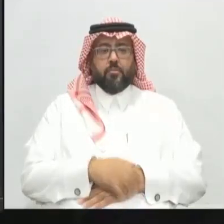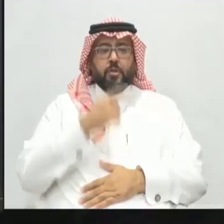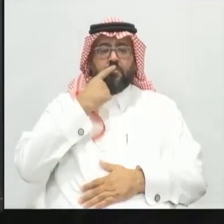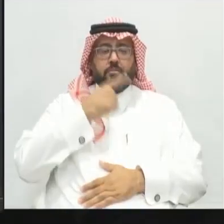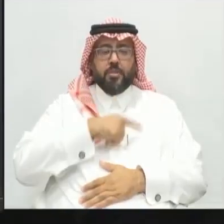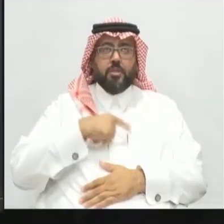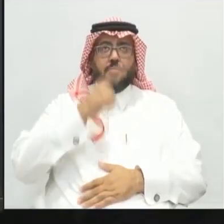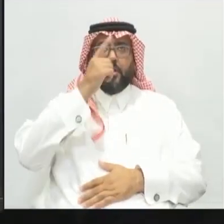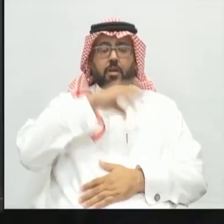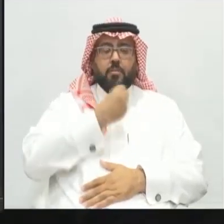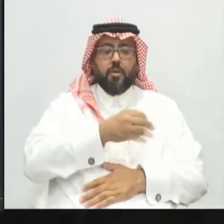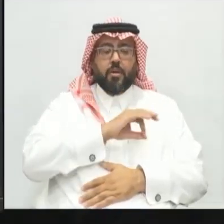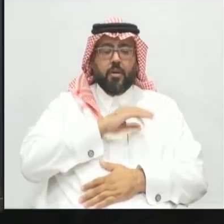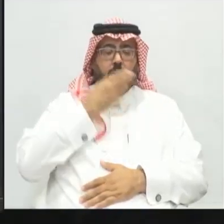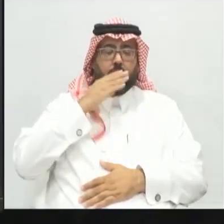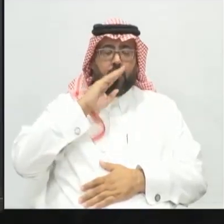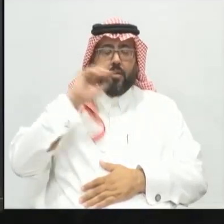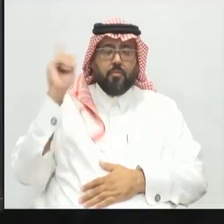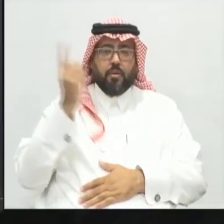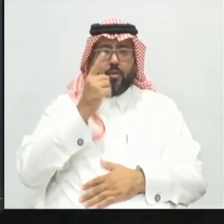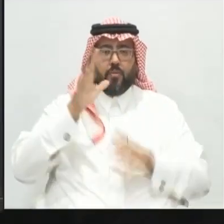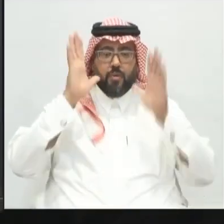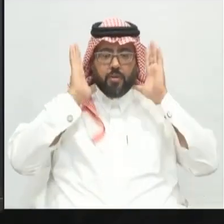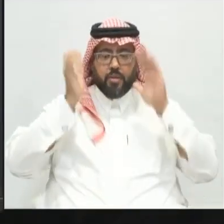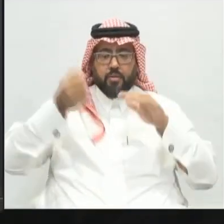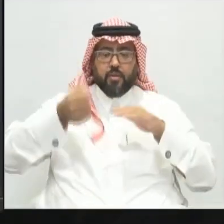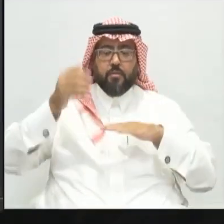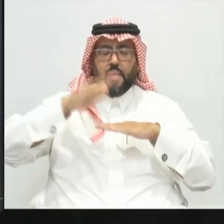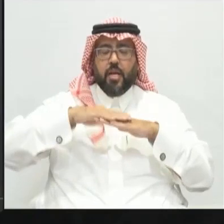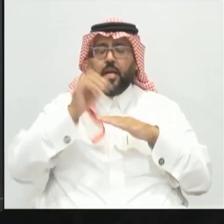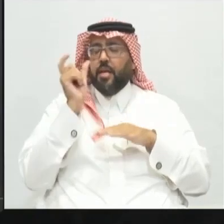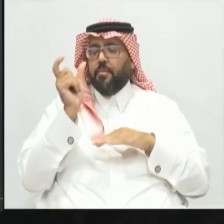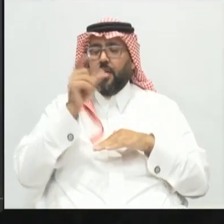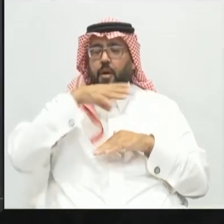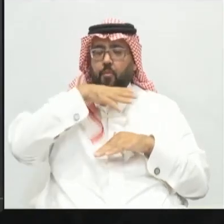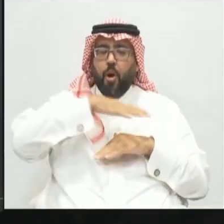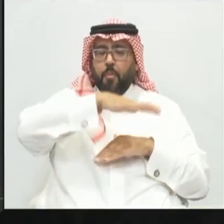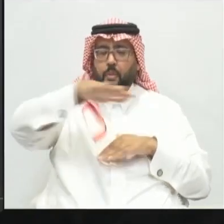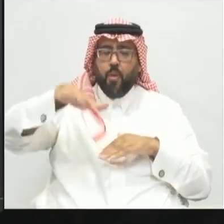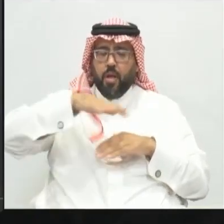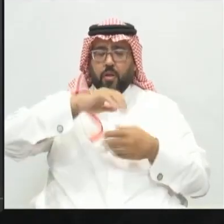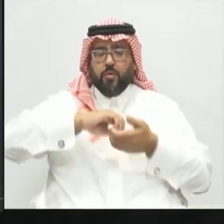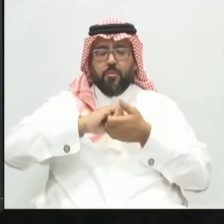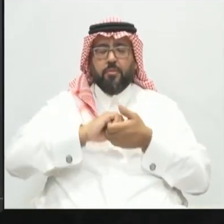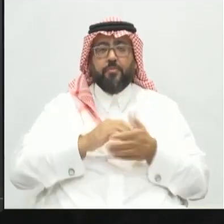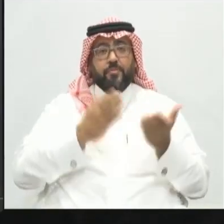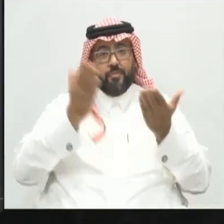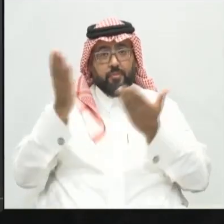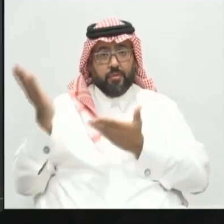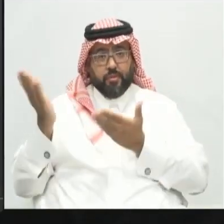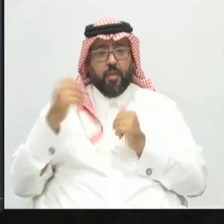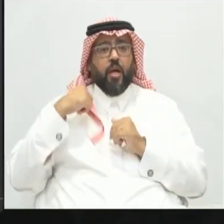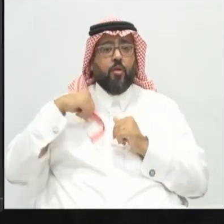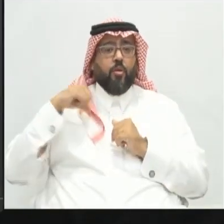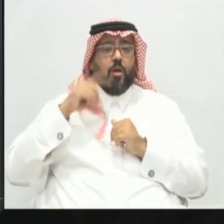بسم الله الرحمن الرحيم والحمد لله رب العالمين والصلاه والسلام على سيد المرسلين محمد وعلى اله وصحبه اجمعين مرحبا بكم اعزائي